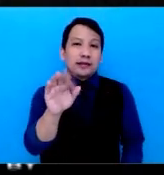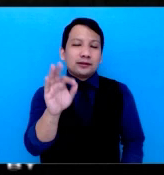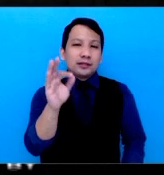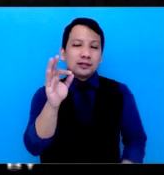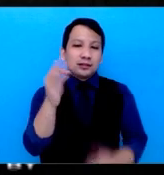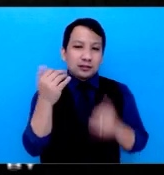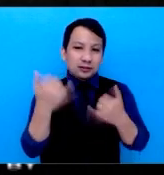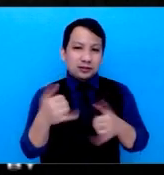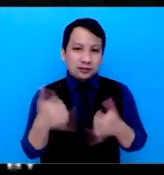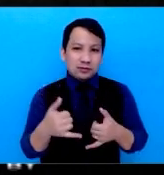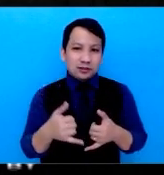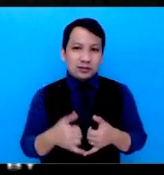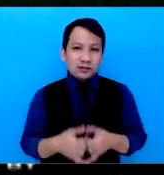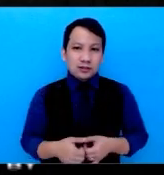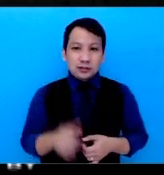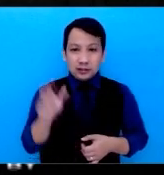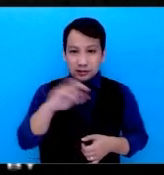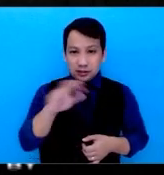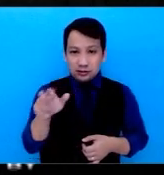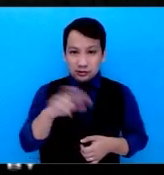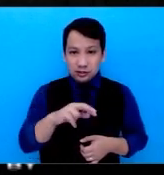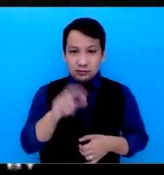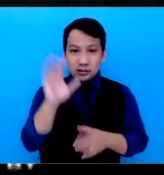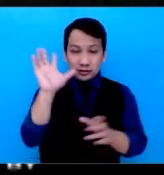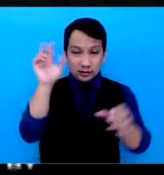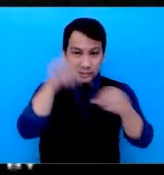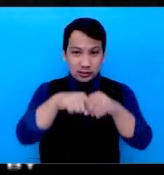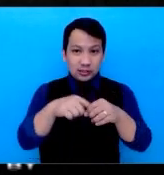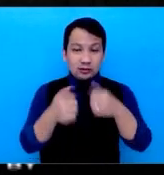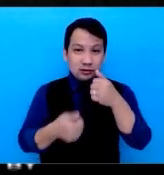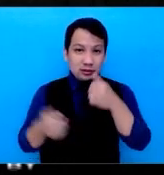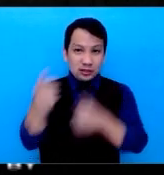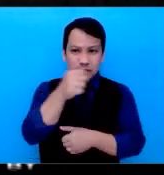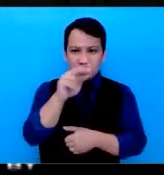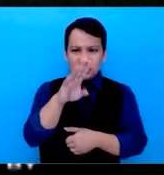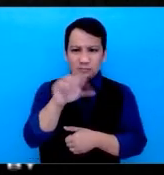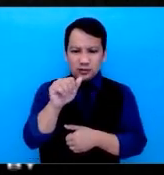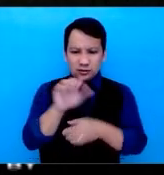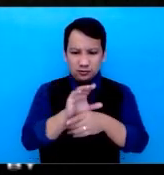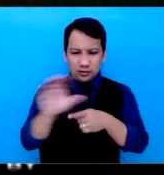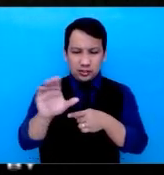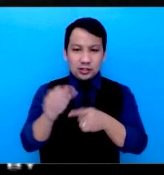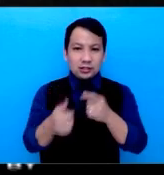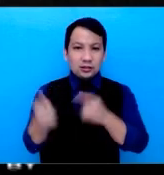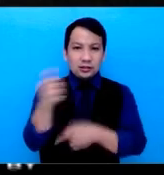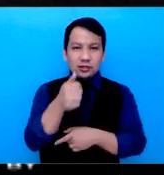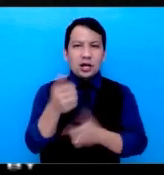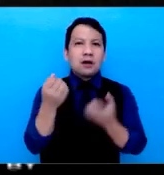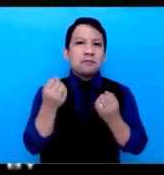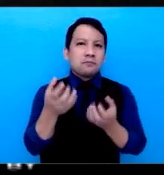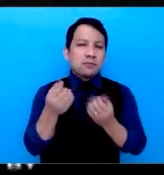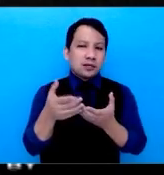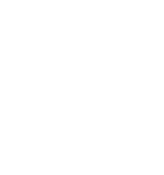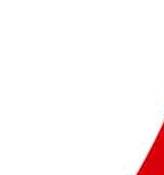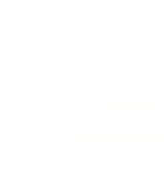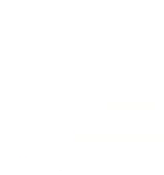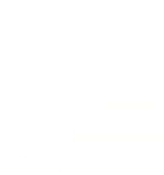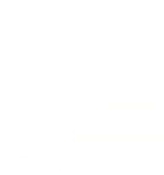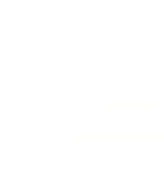36 na threes na lang din ang kailangan ni Curry para basagin ang NBA career record para sa pinakamaraming three points.